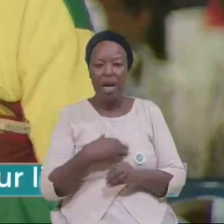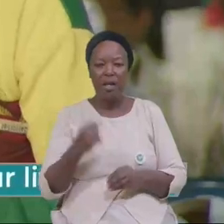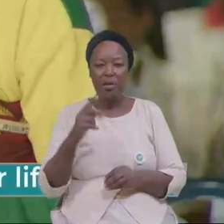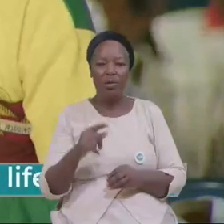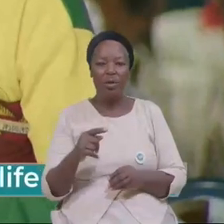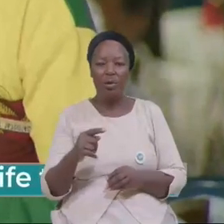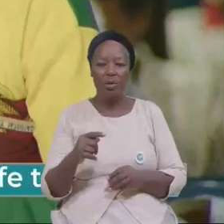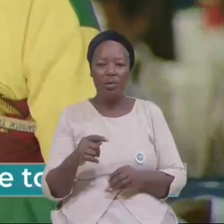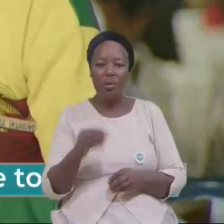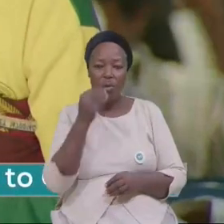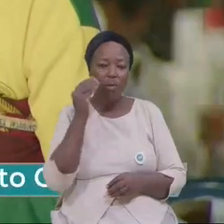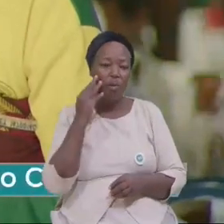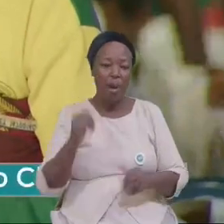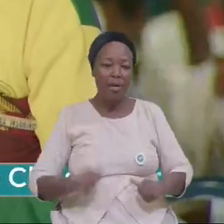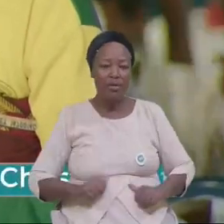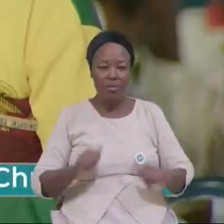Votre